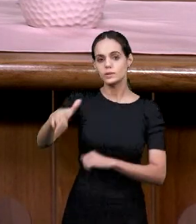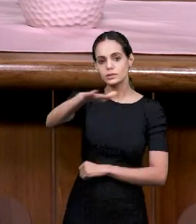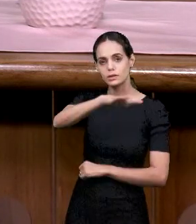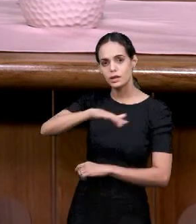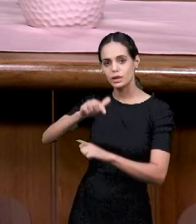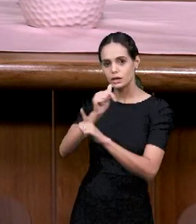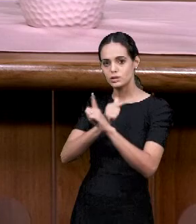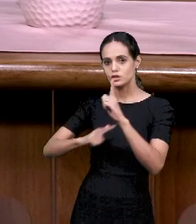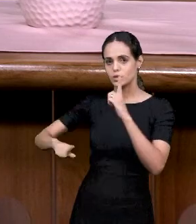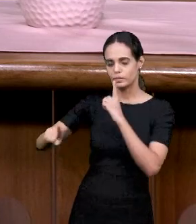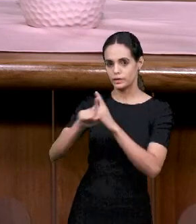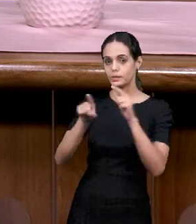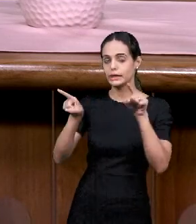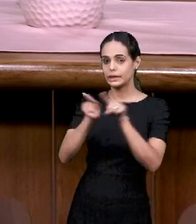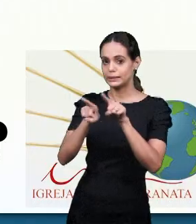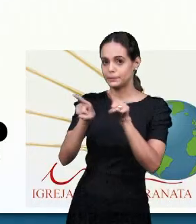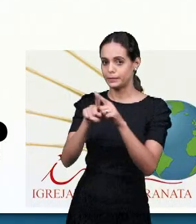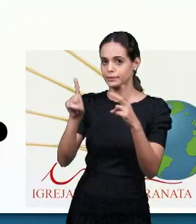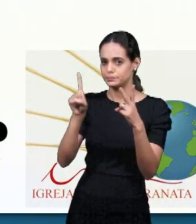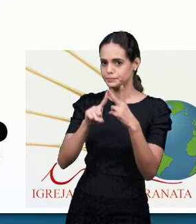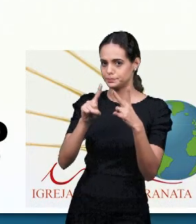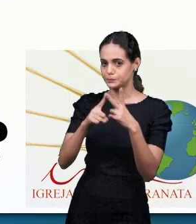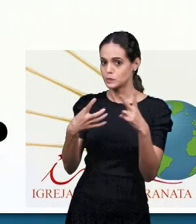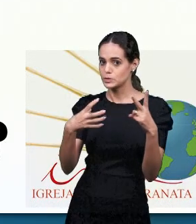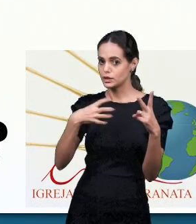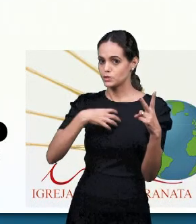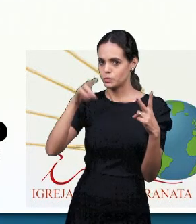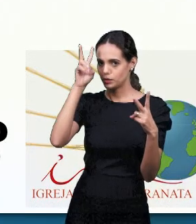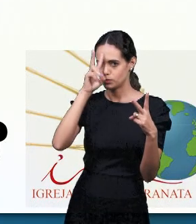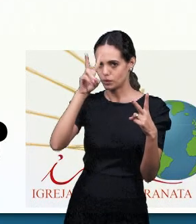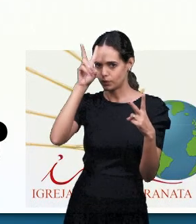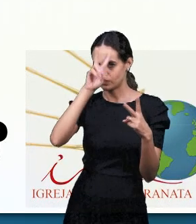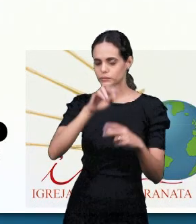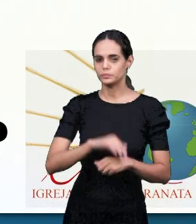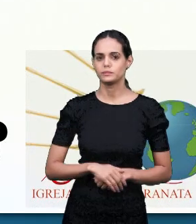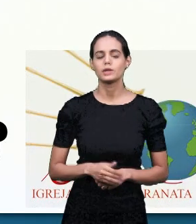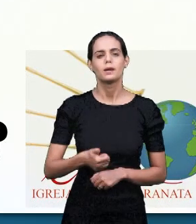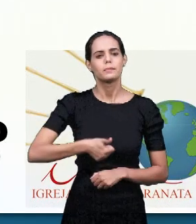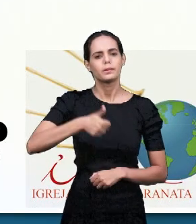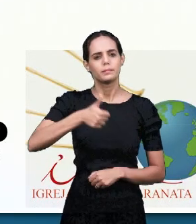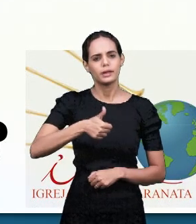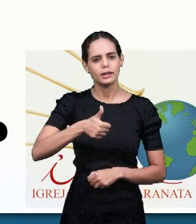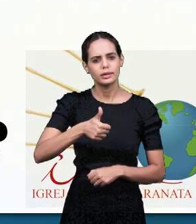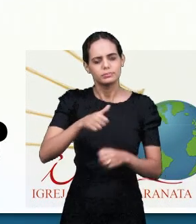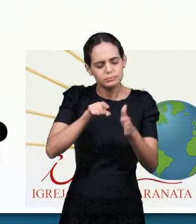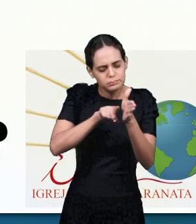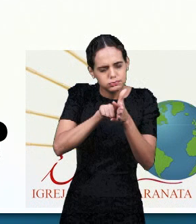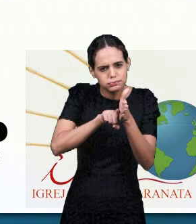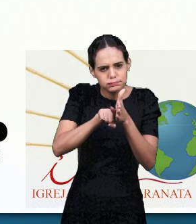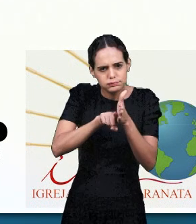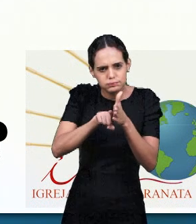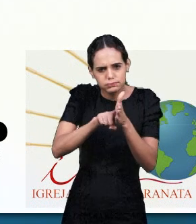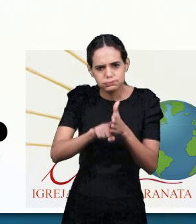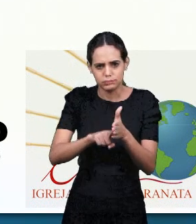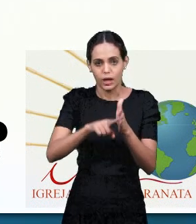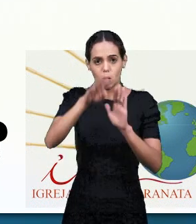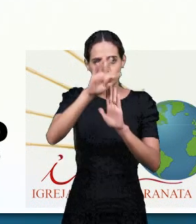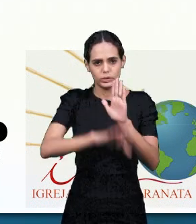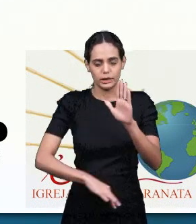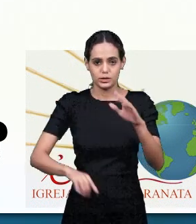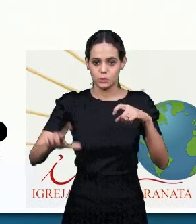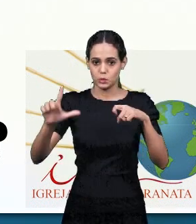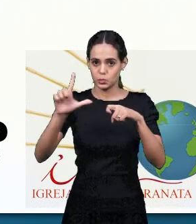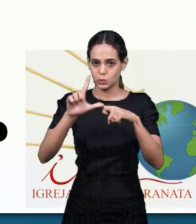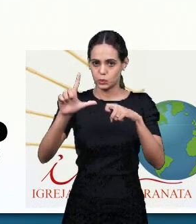géographique, historique de notre sujet d'aujourd'hui. La première question est la suivante. En examinant le texte de Luc chapitre